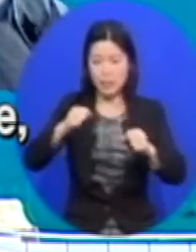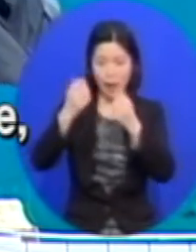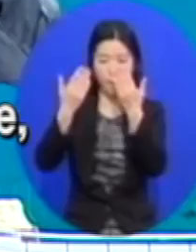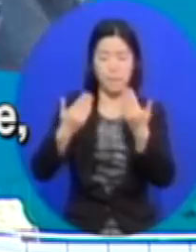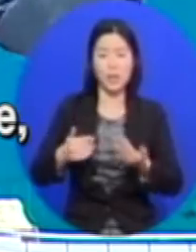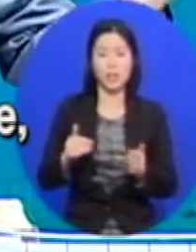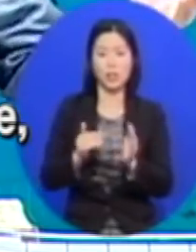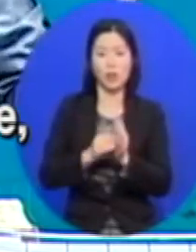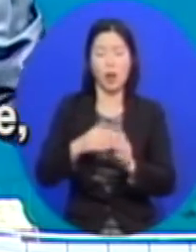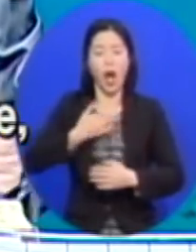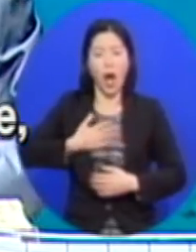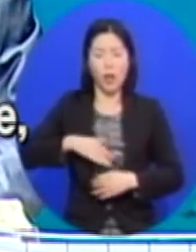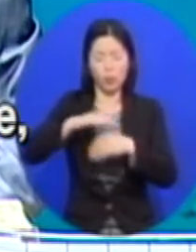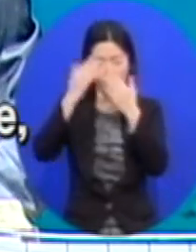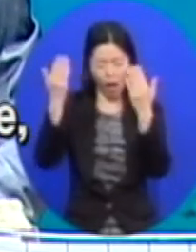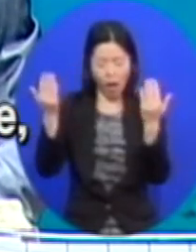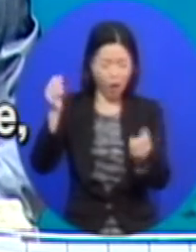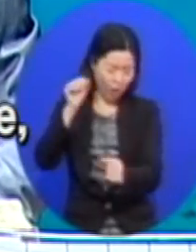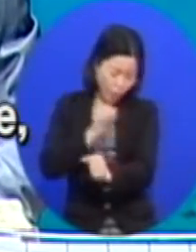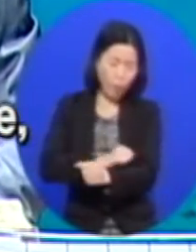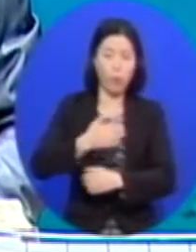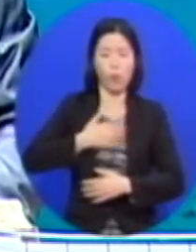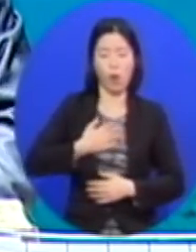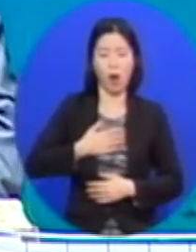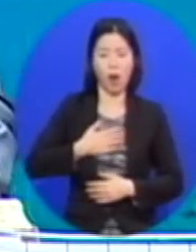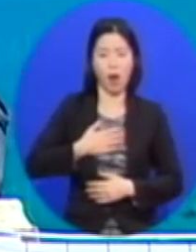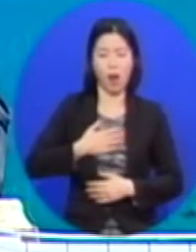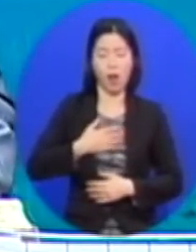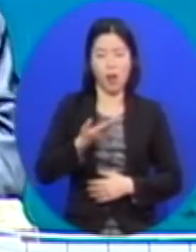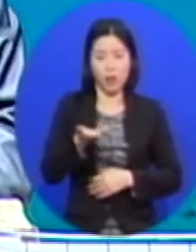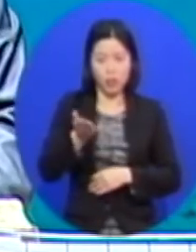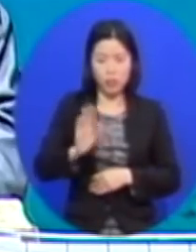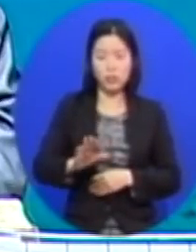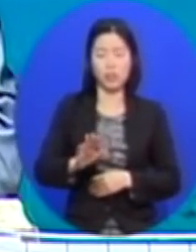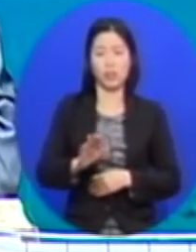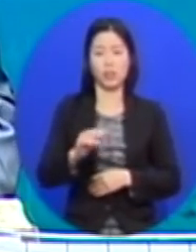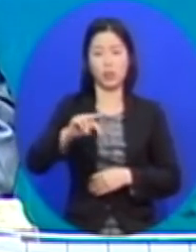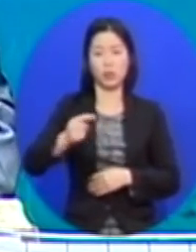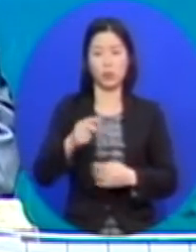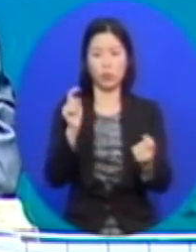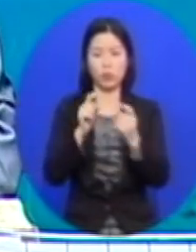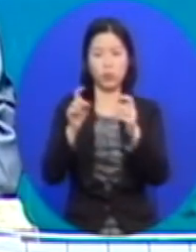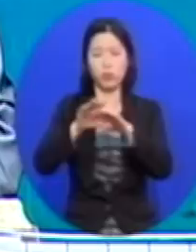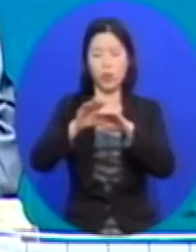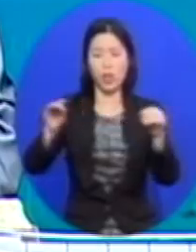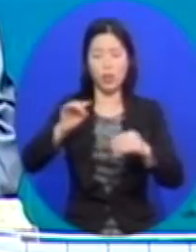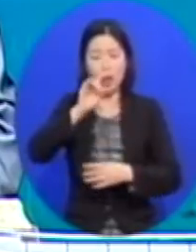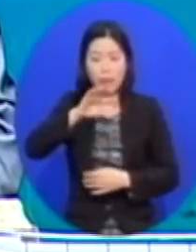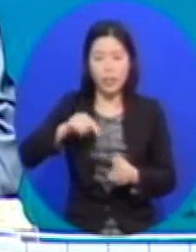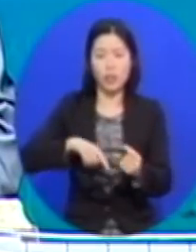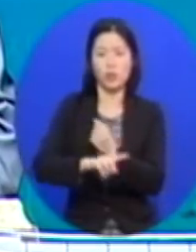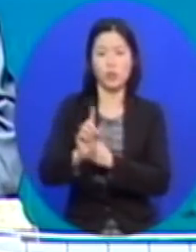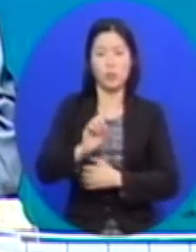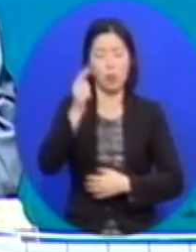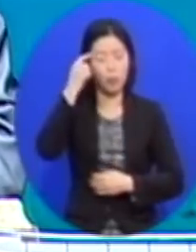알아도 너무 너무 잘 알아요 그런데서 싸움이 해결이 안되는 이유가 뭡니까